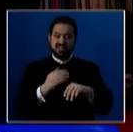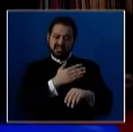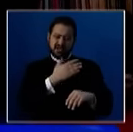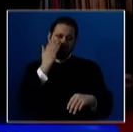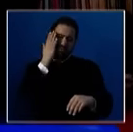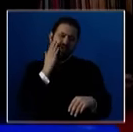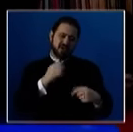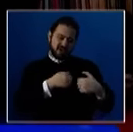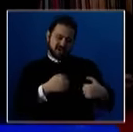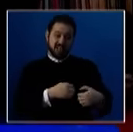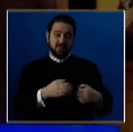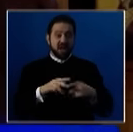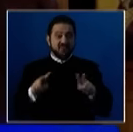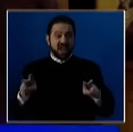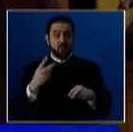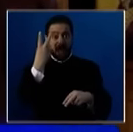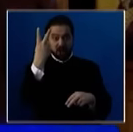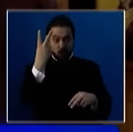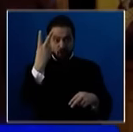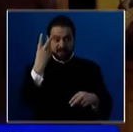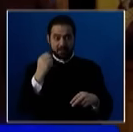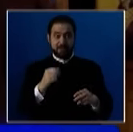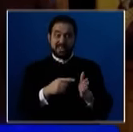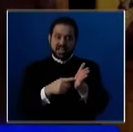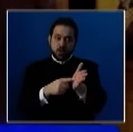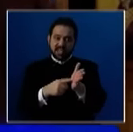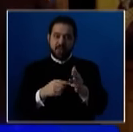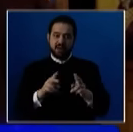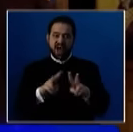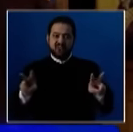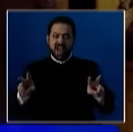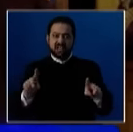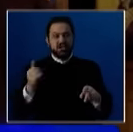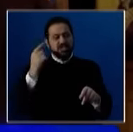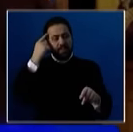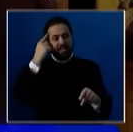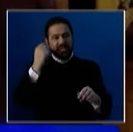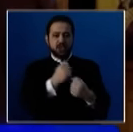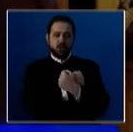ne raportăm la frate să vedem. Îl iubesc eu pe fratele așa cum ar trebui?